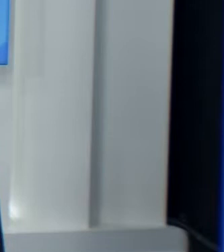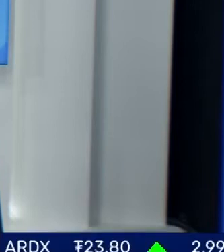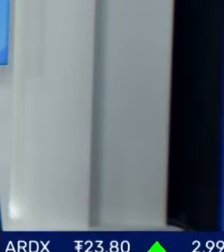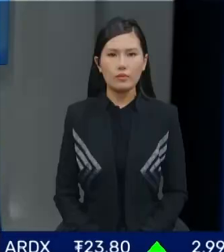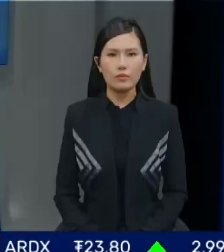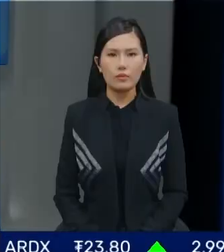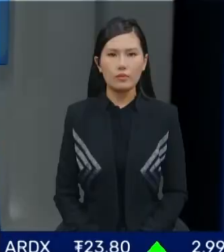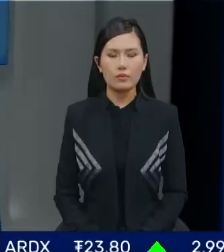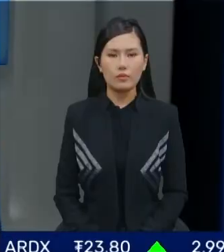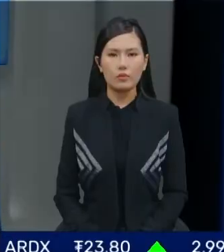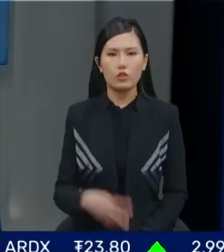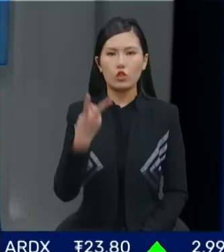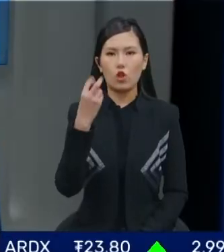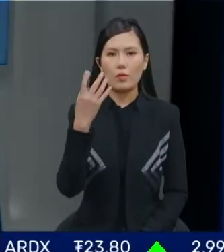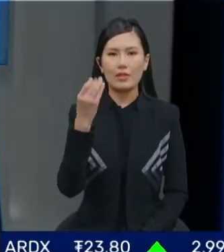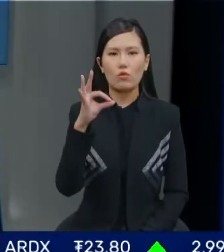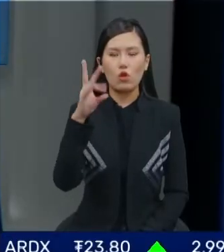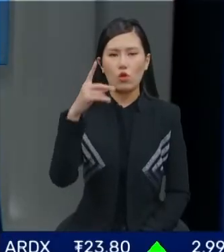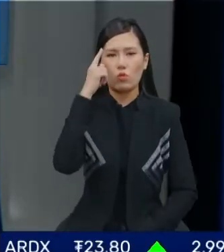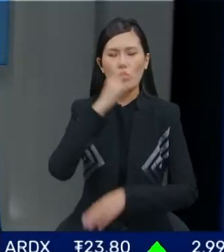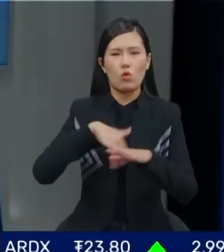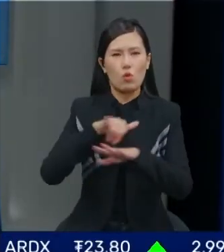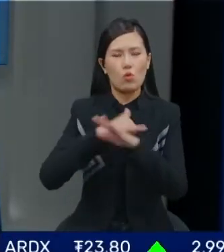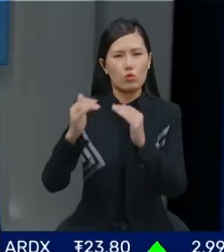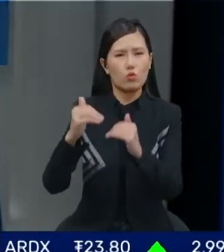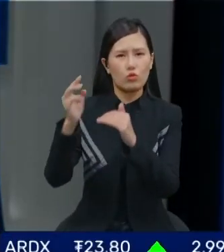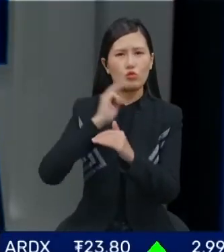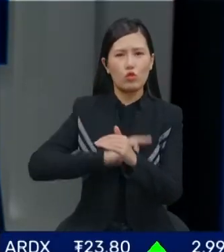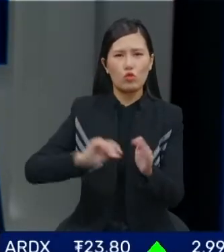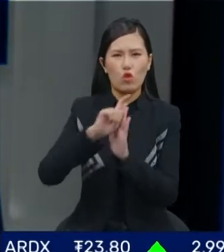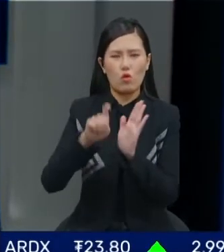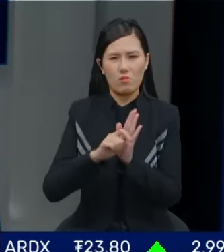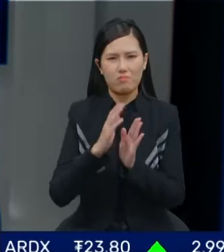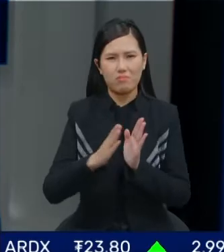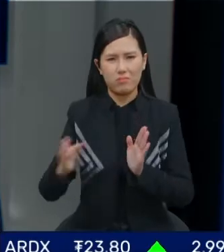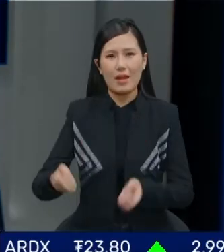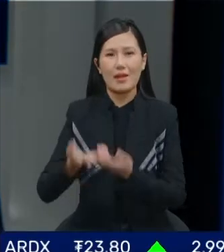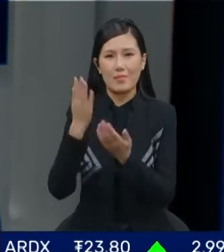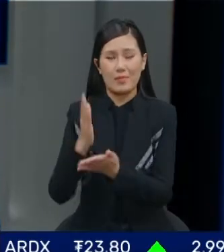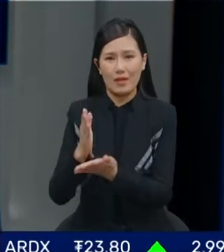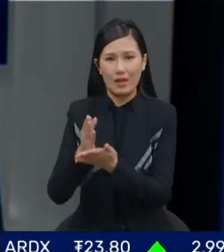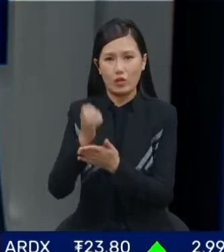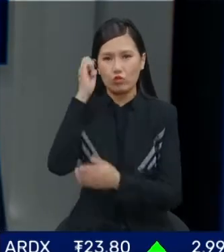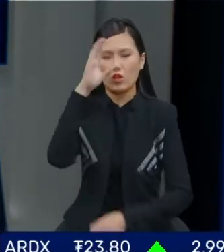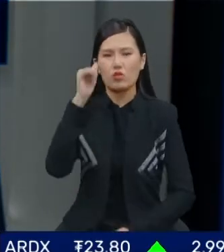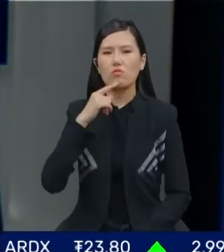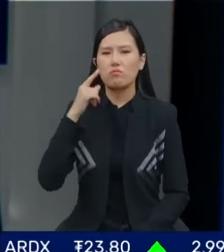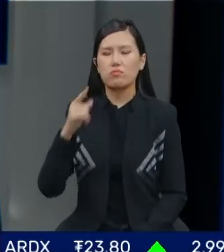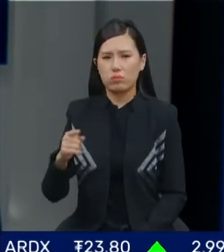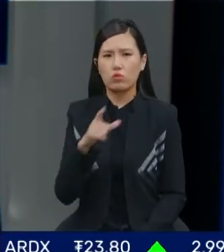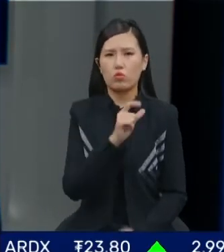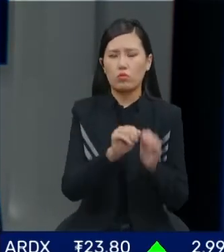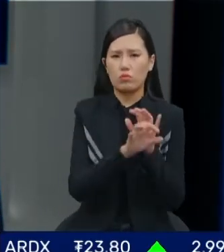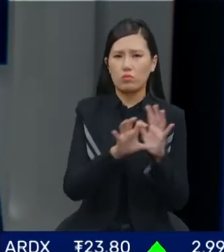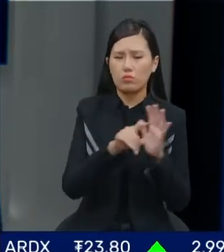Алсын хараа 2050 хөгжлийн хөтөлбөрч нь биелэхүү ерөнхий сайдаа. Энэ асуудлаар асуултаар өнөөдрийн 7:10 мэдээллийн